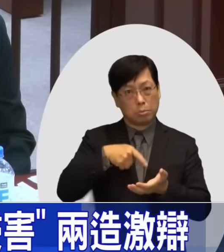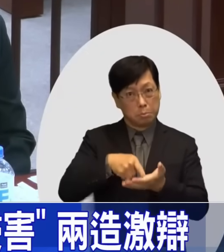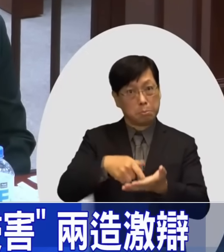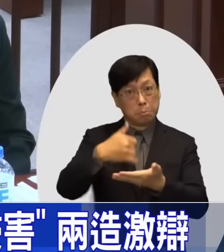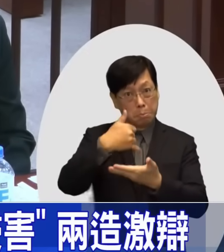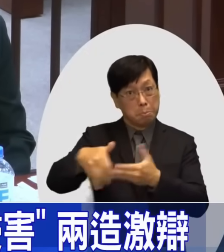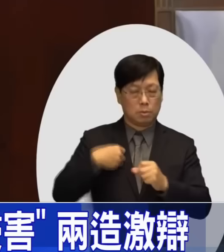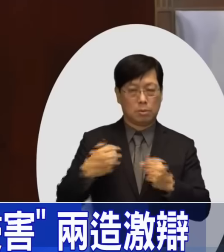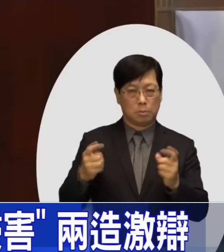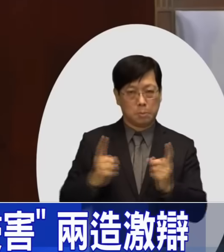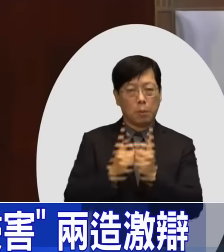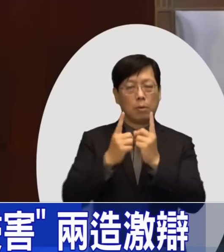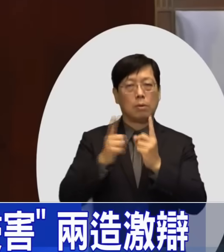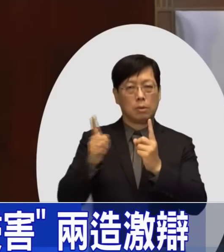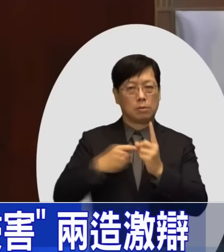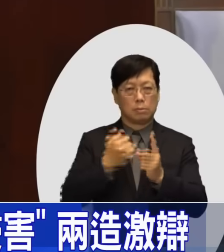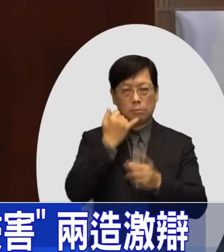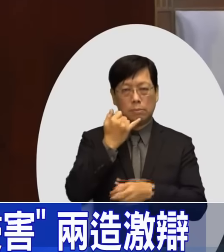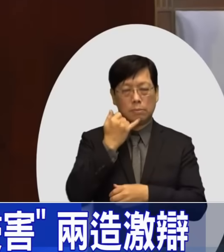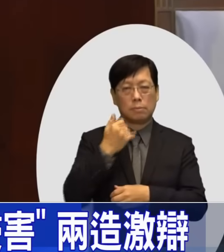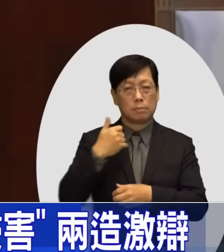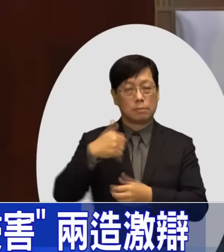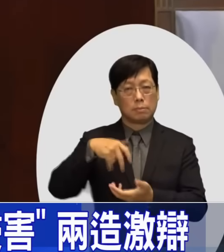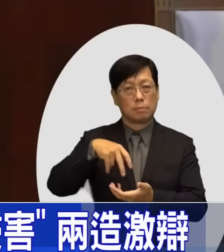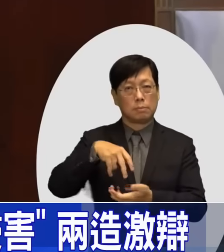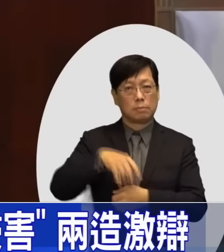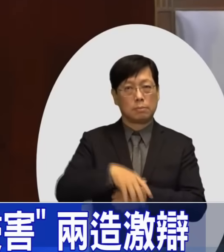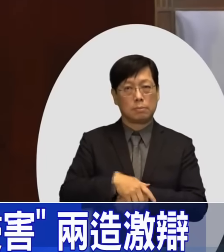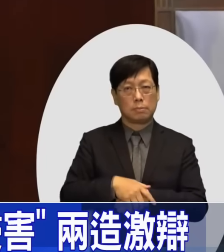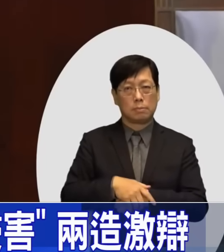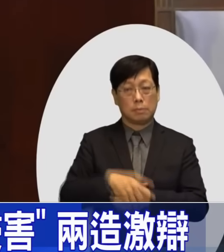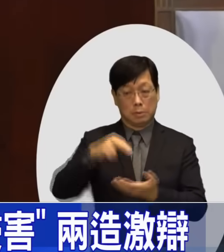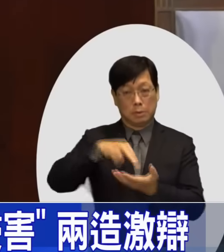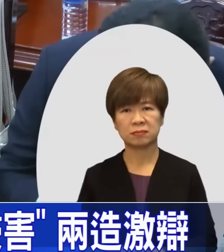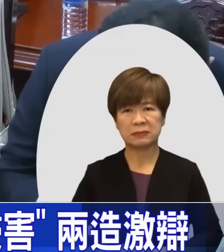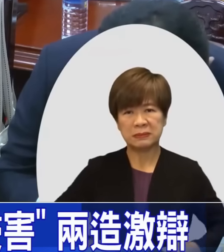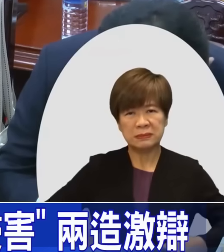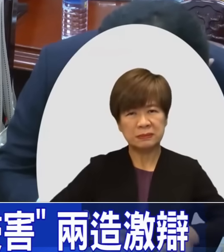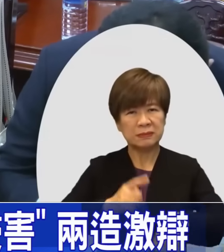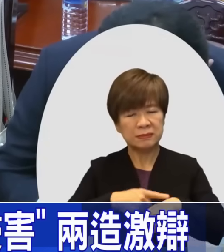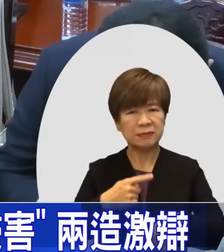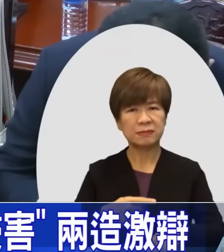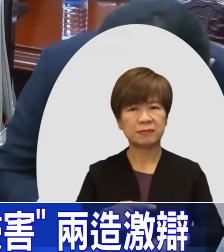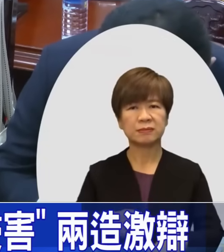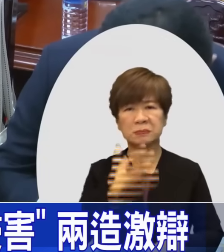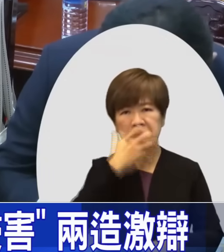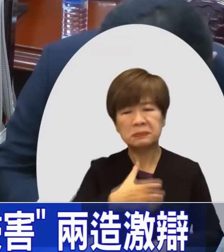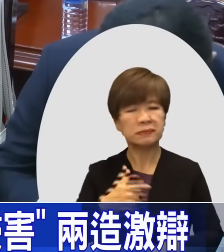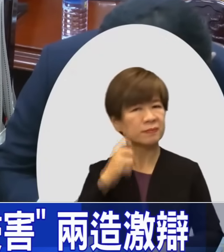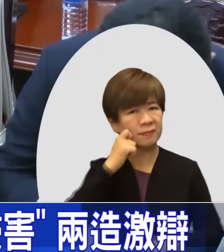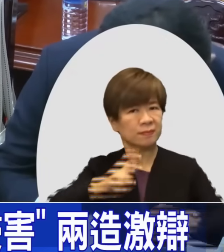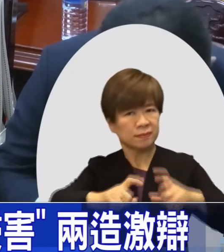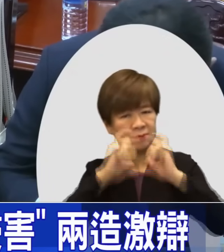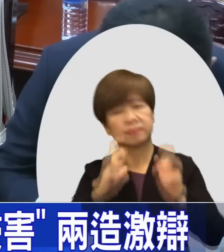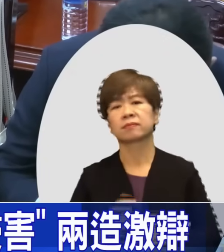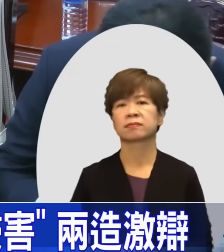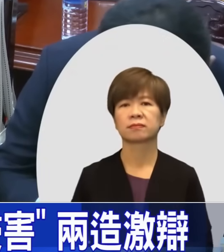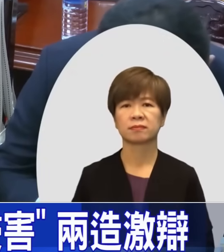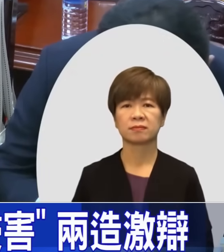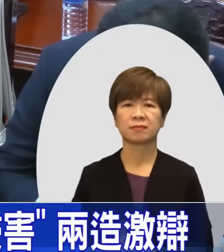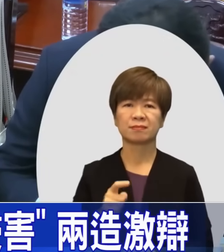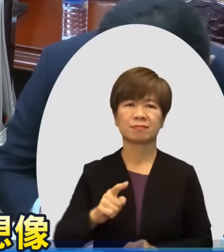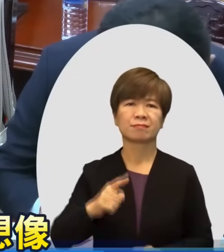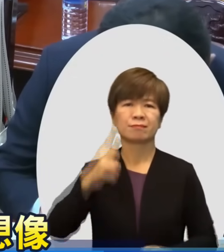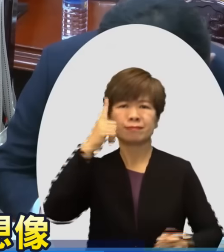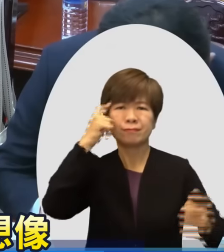会职权修法上路后，对人民、总统、行政机关有没有急迫性造成无可回复的损害，激烈攻防。 凭空